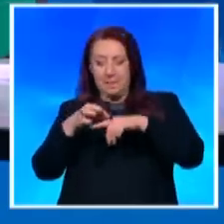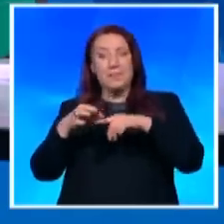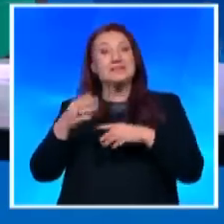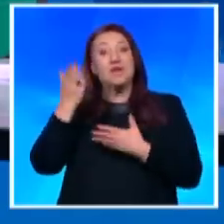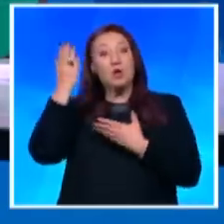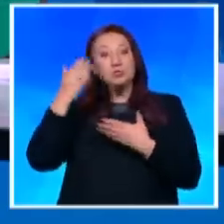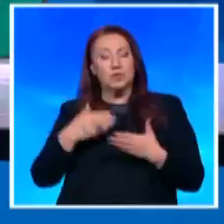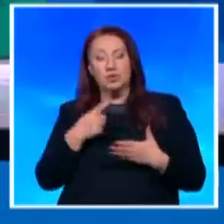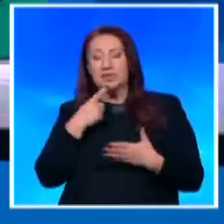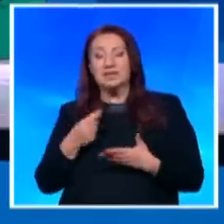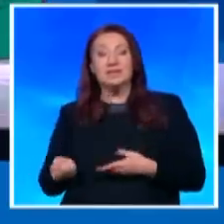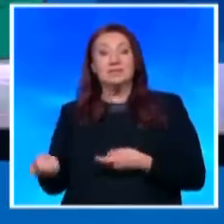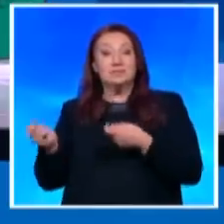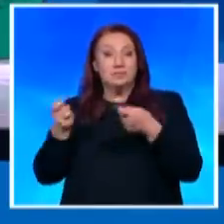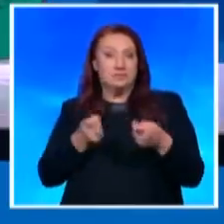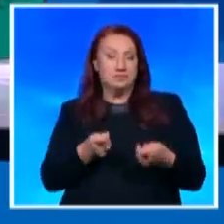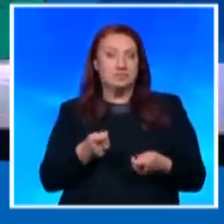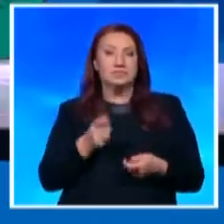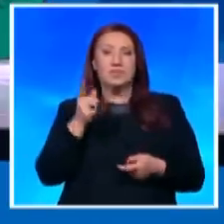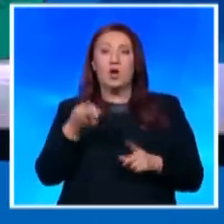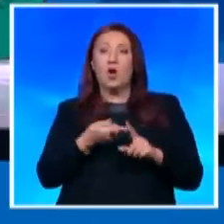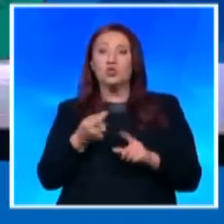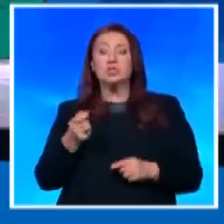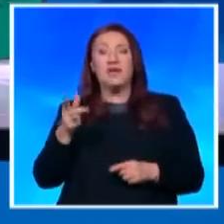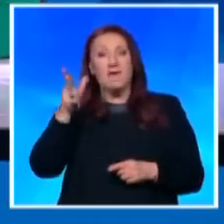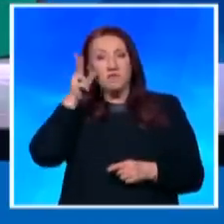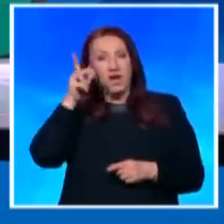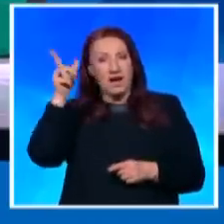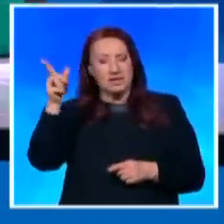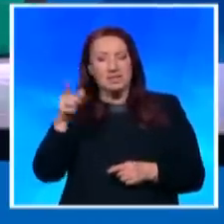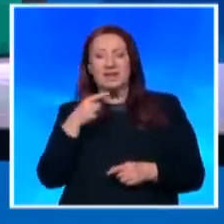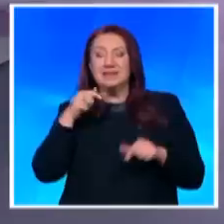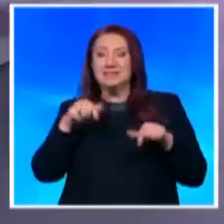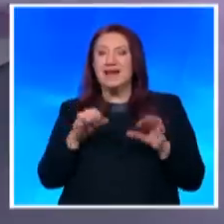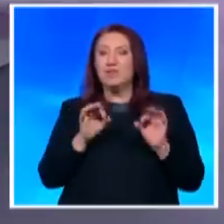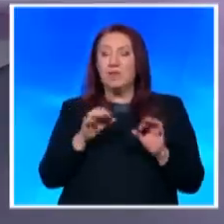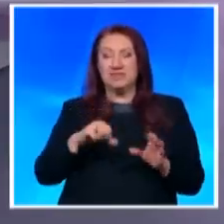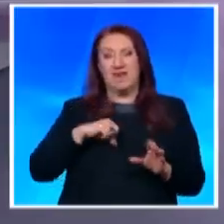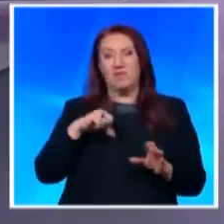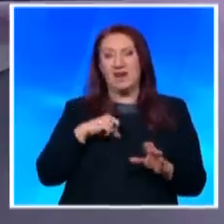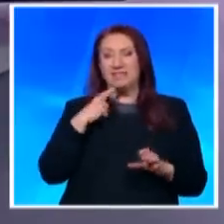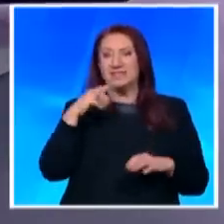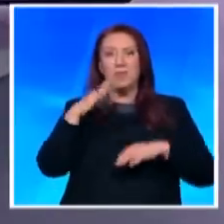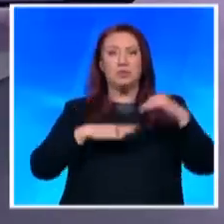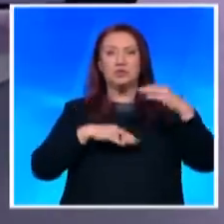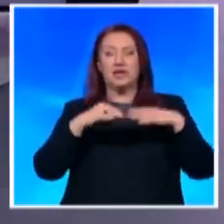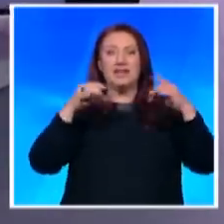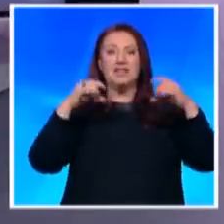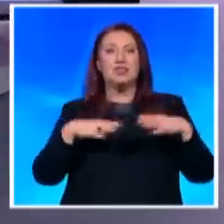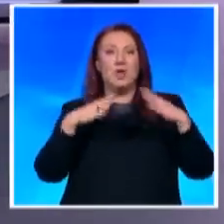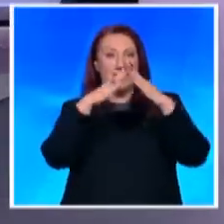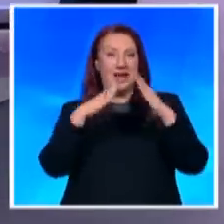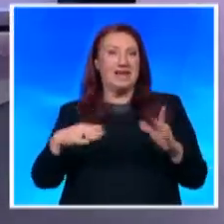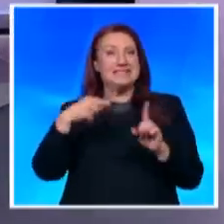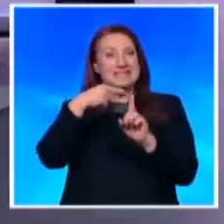Варна за 120-та годишнина от изграждането на врачанския храм Кръстен на равноапостолите. Още сега от Маргарита Стефанова. Добър вечер,